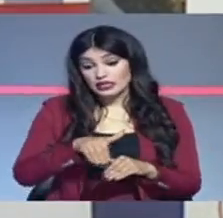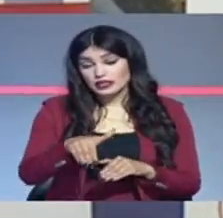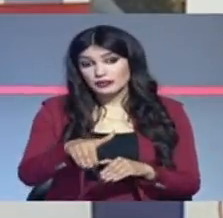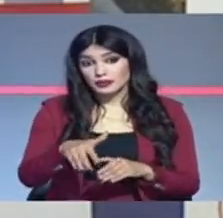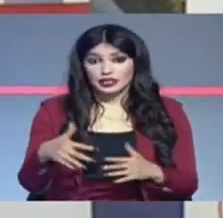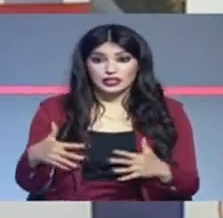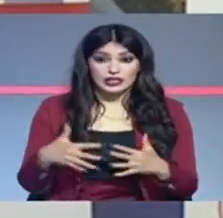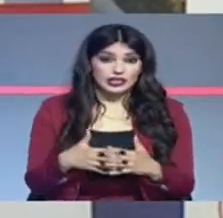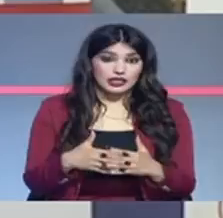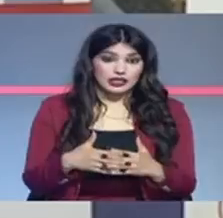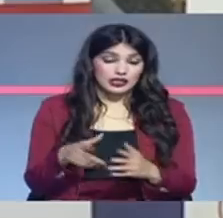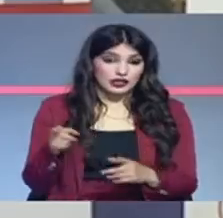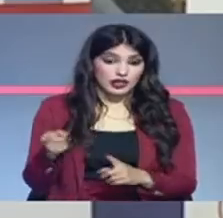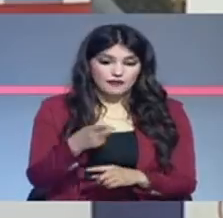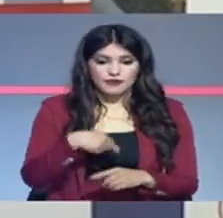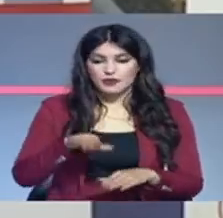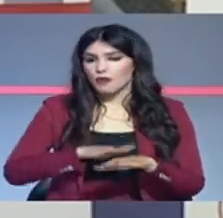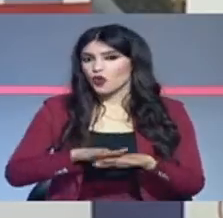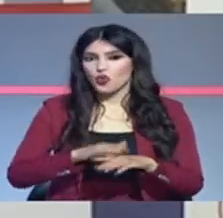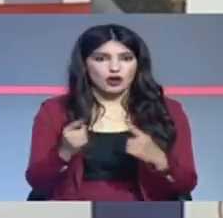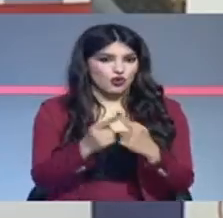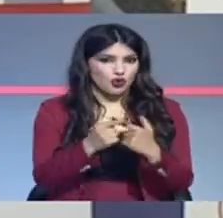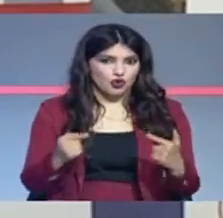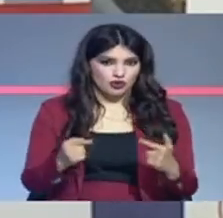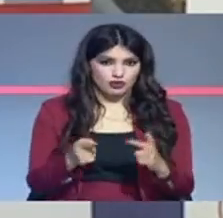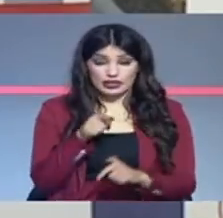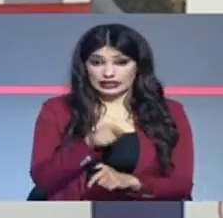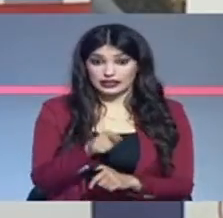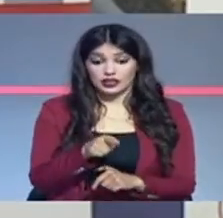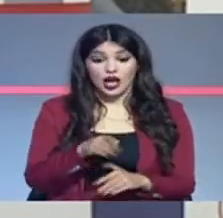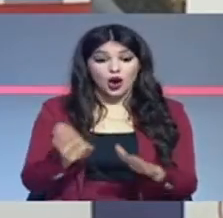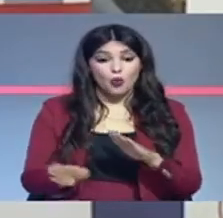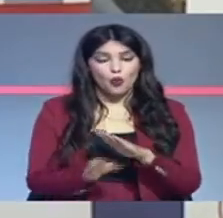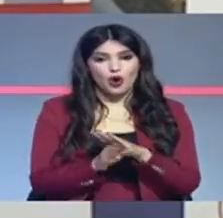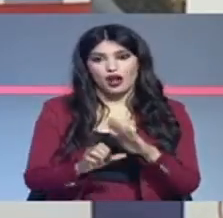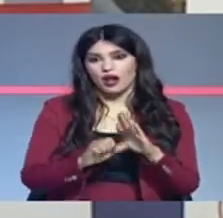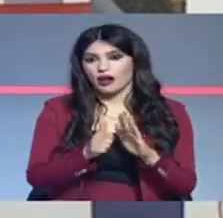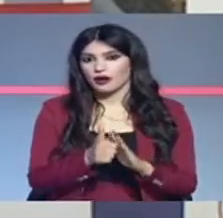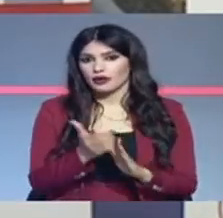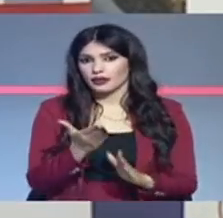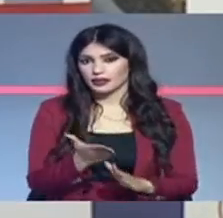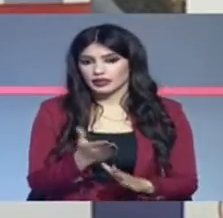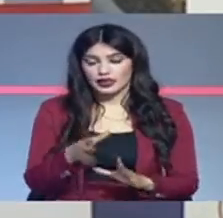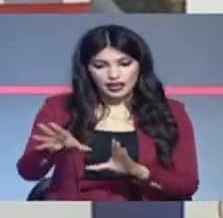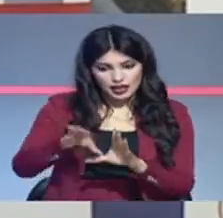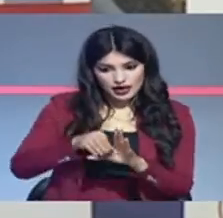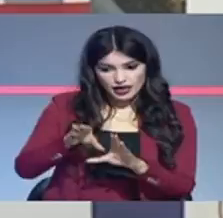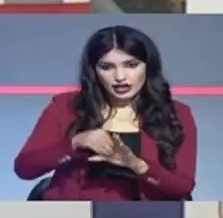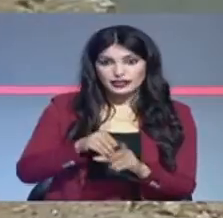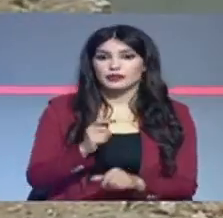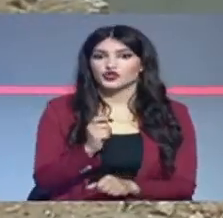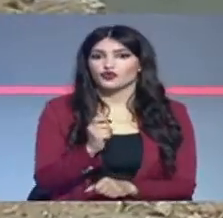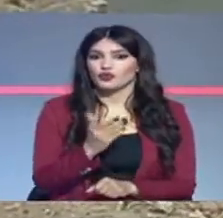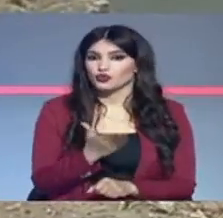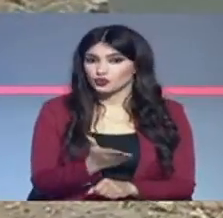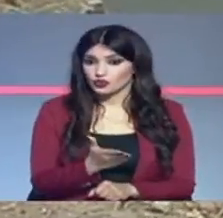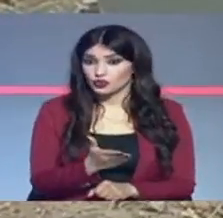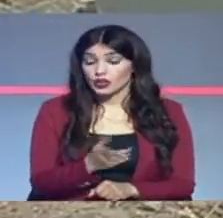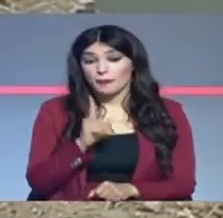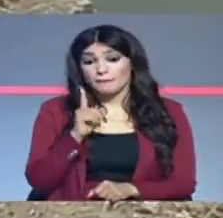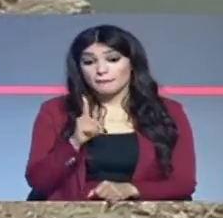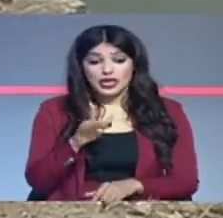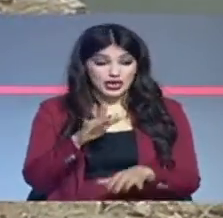في اي ميدان كان هذا يبدا اولا بال الدمج المالي الا ان